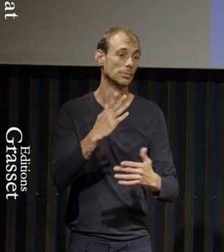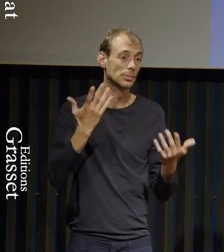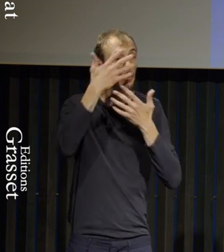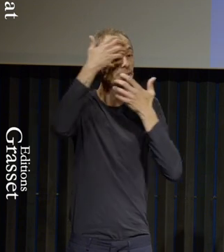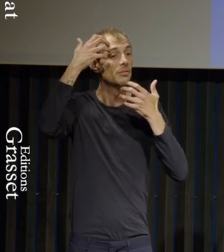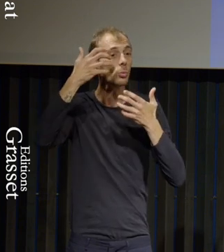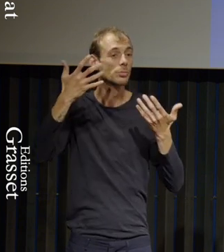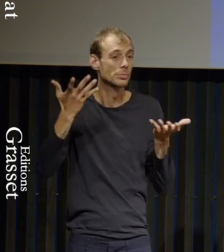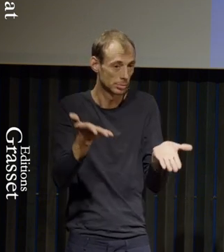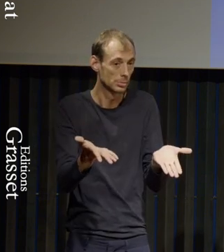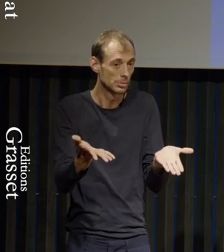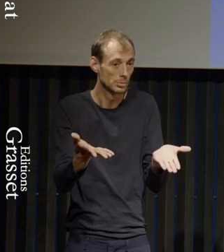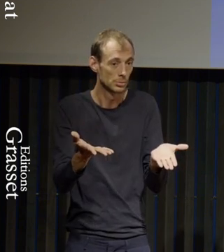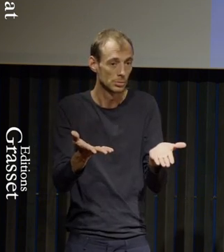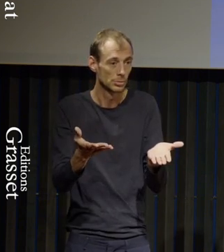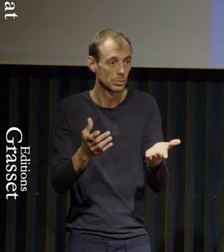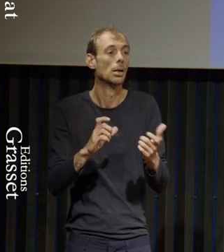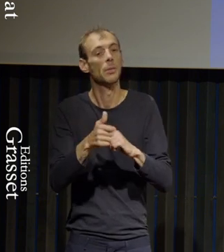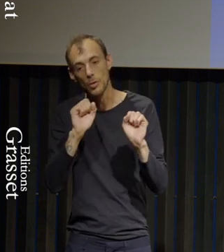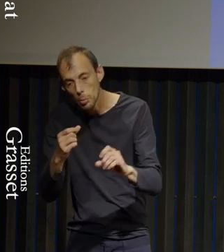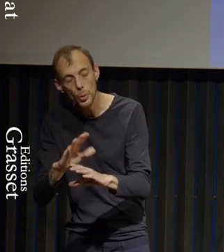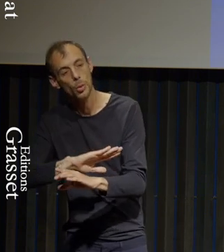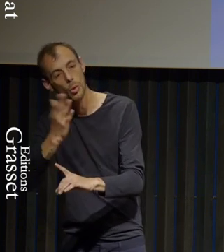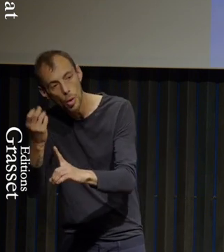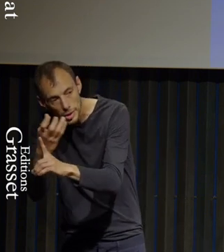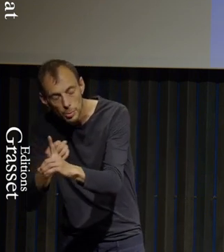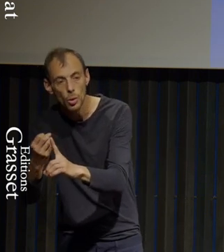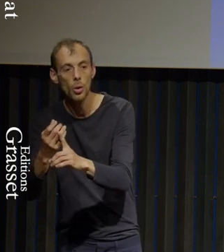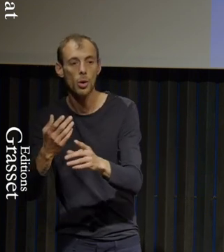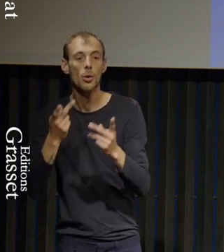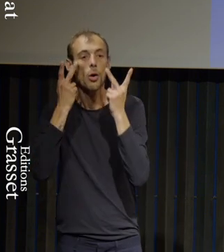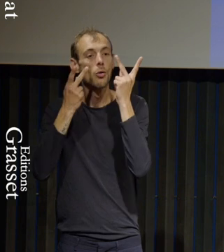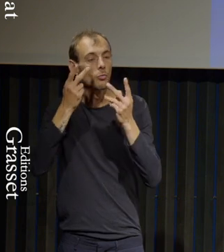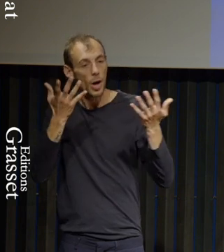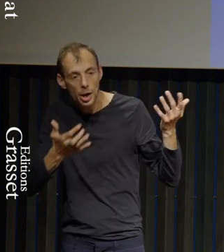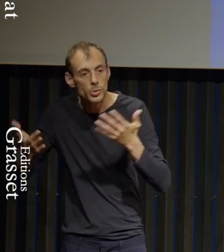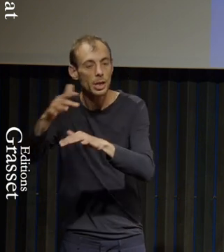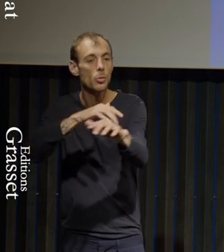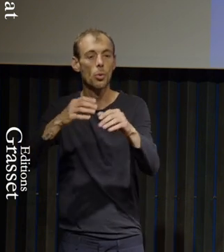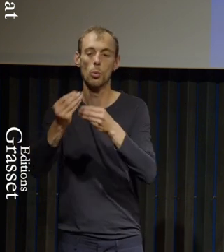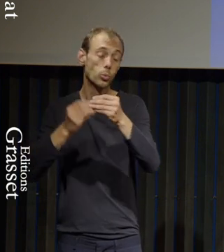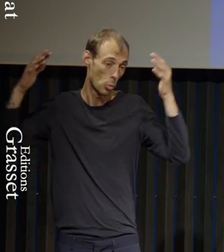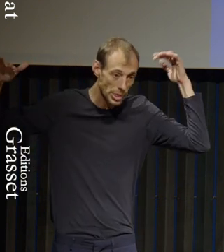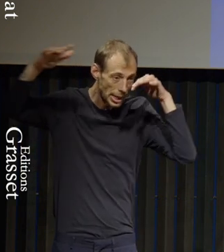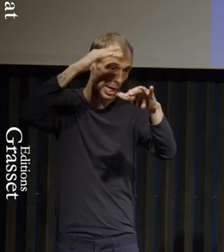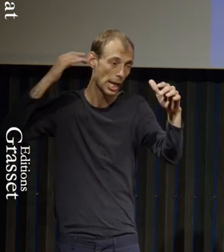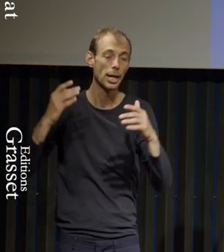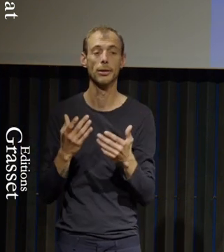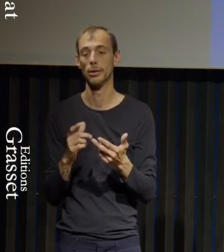et puis secondairement d'autres symptômes, les hallucinations, le délire, et puis ce qu'on appelle aussi des symptômes négatifs, c'est-à-dire un